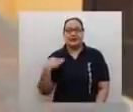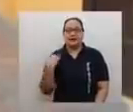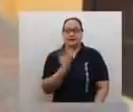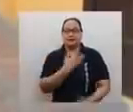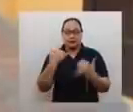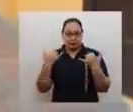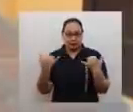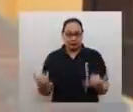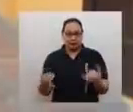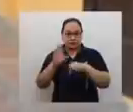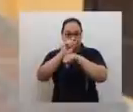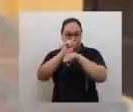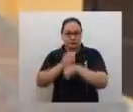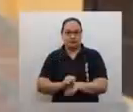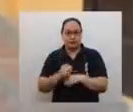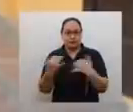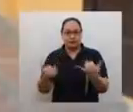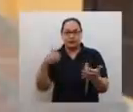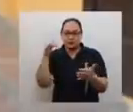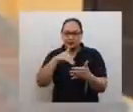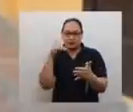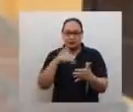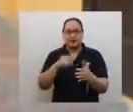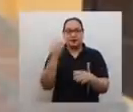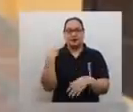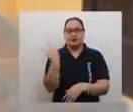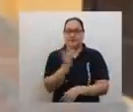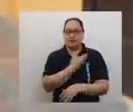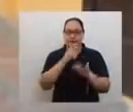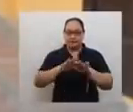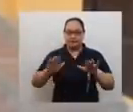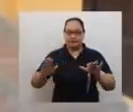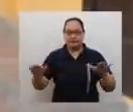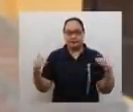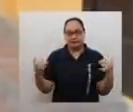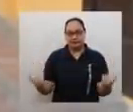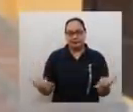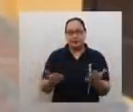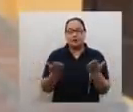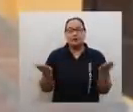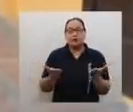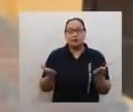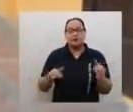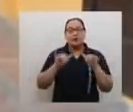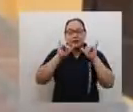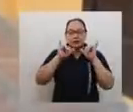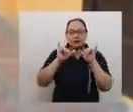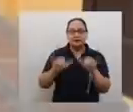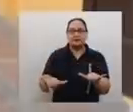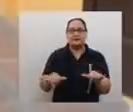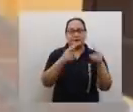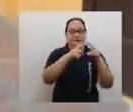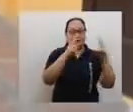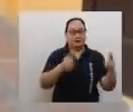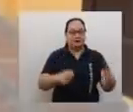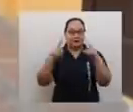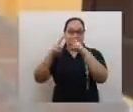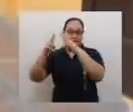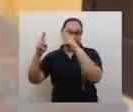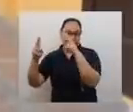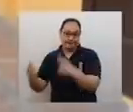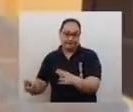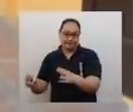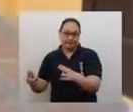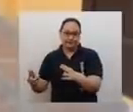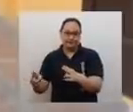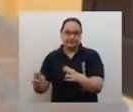Sa kasalukuyang sitwasyon sa pag-aaral ng ating mga anak ngayon na kung saan sila po ay mananatili sa kani-kanilang